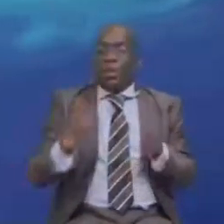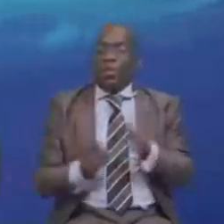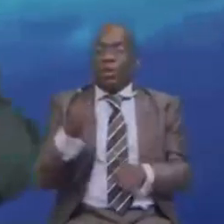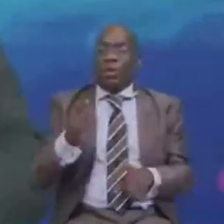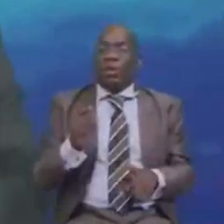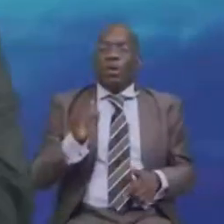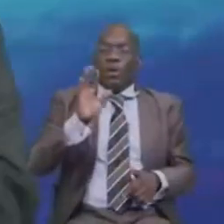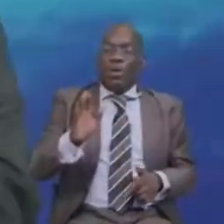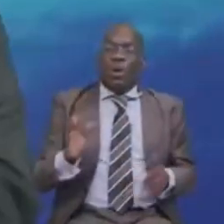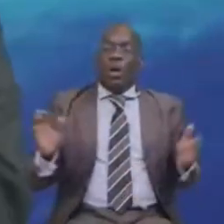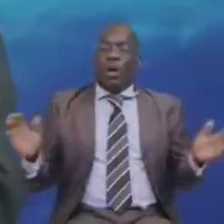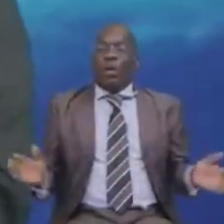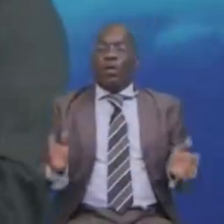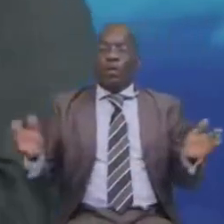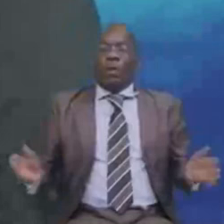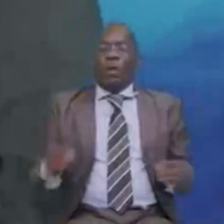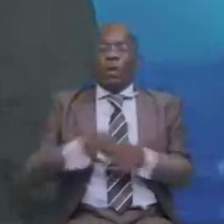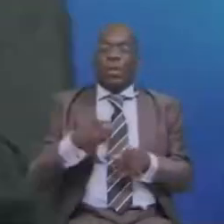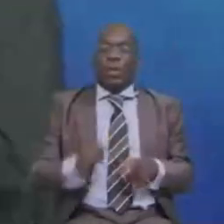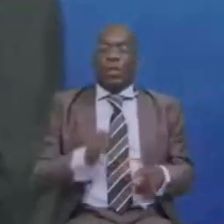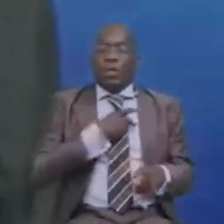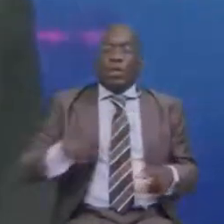votre édification dans le royaume.